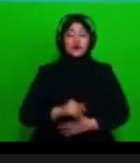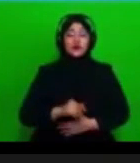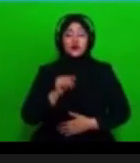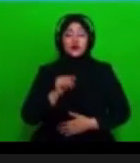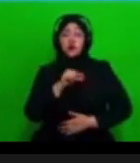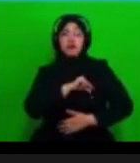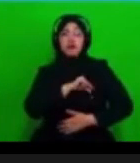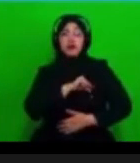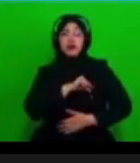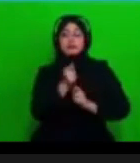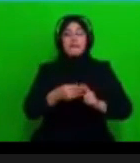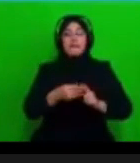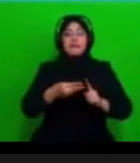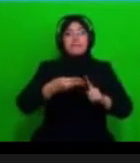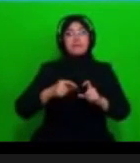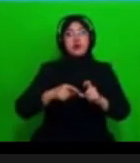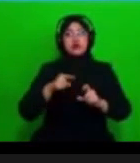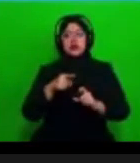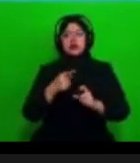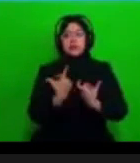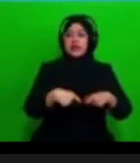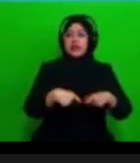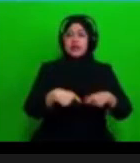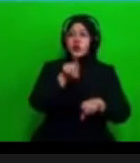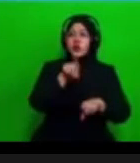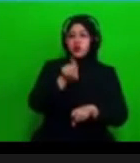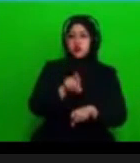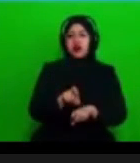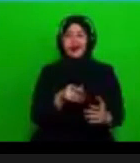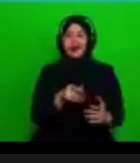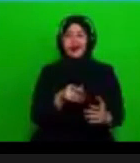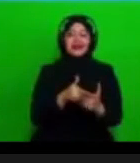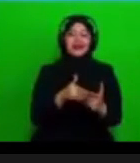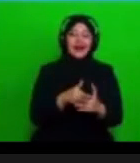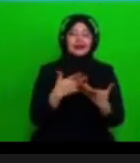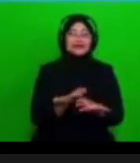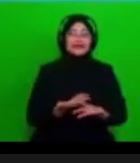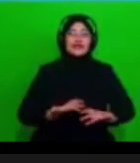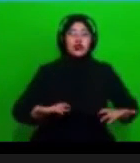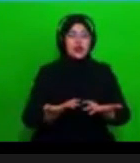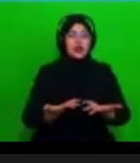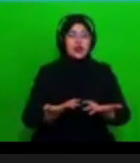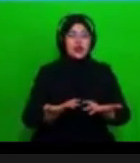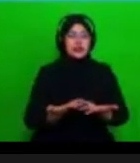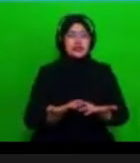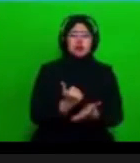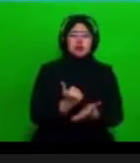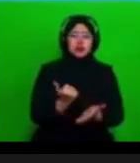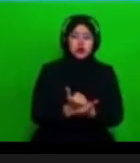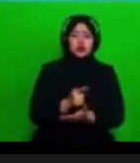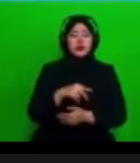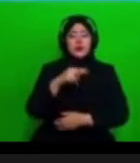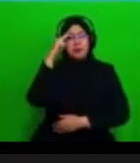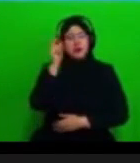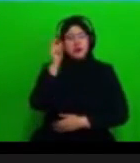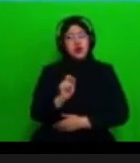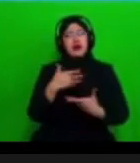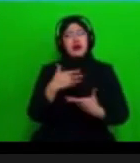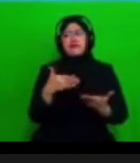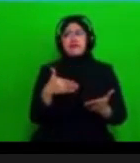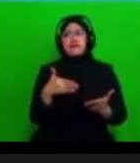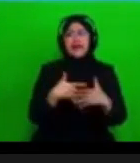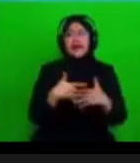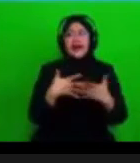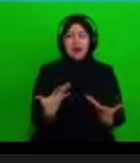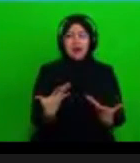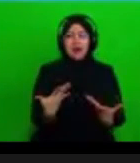eligibilitasnya, pemanfaatan BOS itu diperluas sesuai dengan kebutuhan, tantangan, dan situasi kondisi yang real yang dihadapi kepala sekolah.